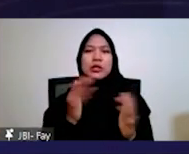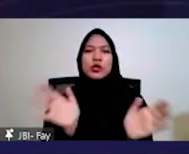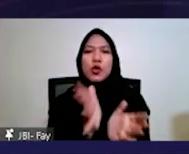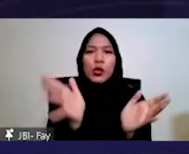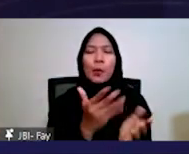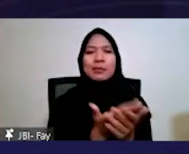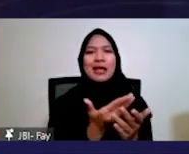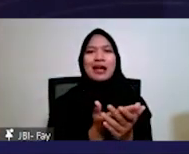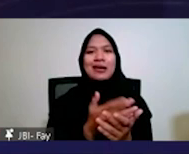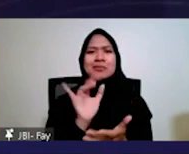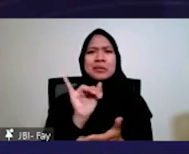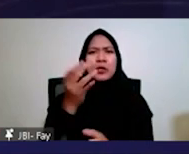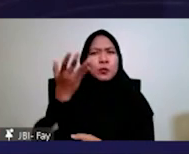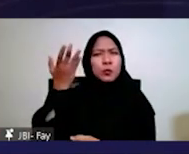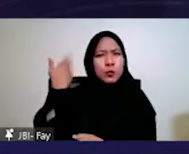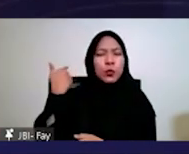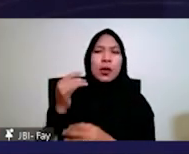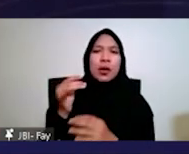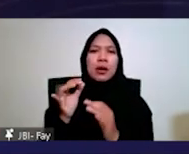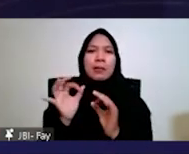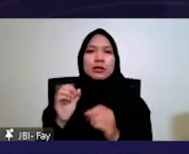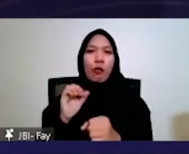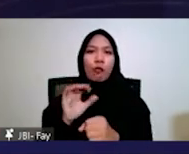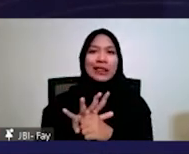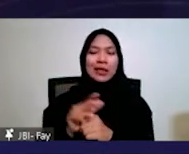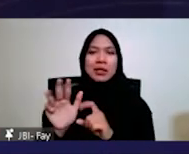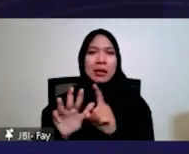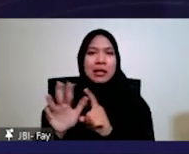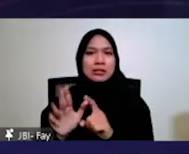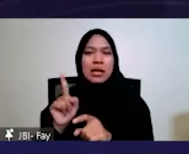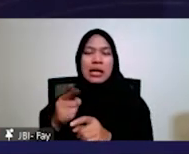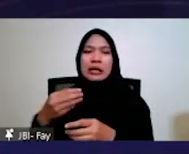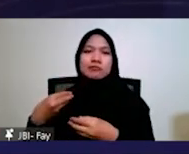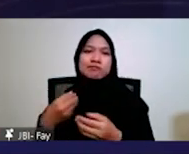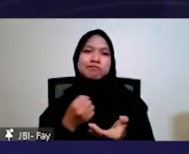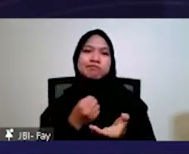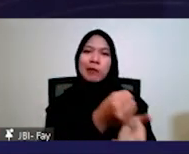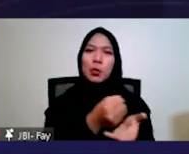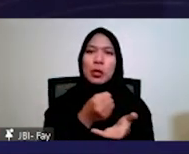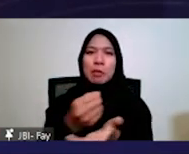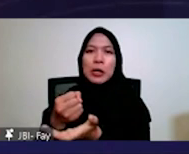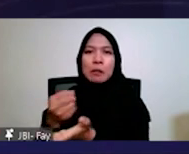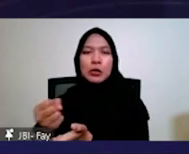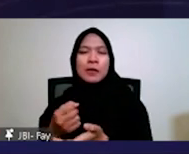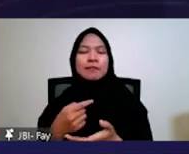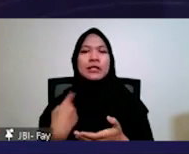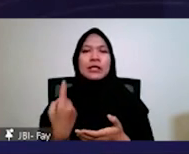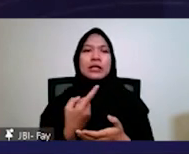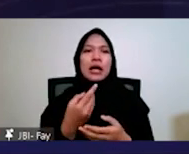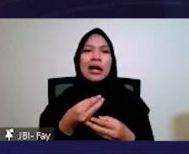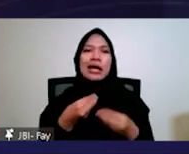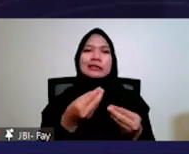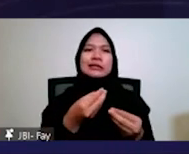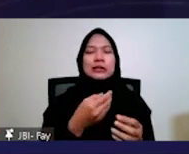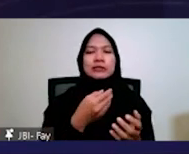tempo hari waktu selamat popits kita kasih subsidi kita kasih insentif kita saat kasih